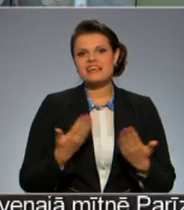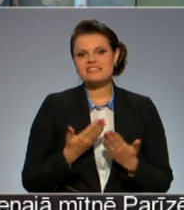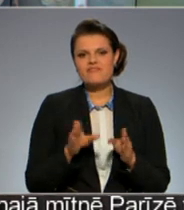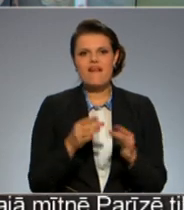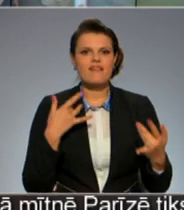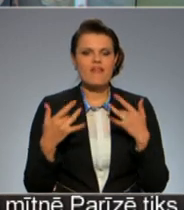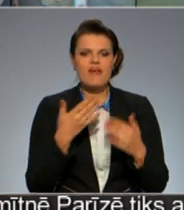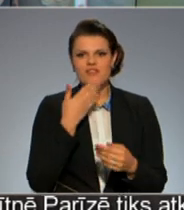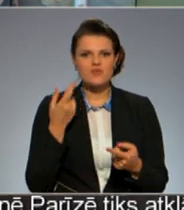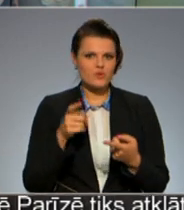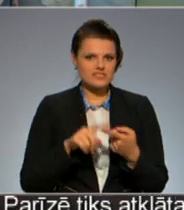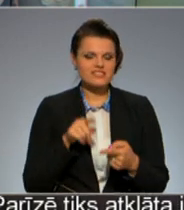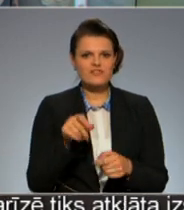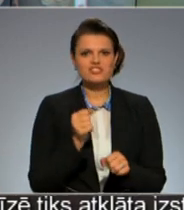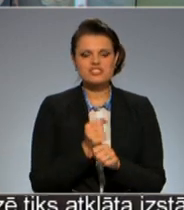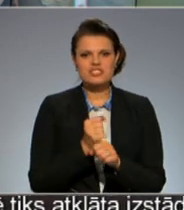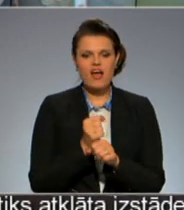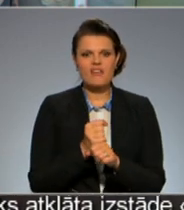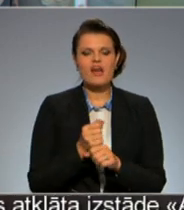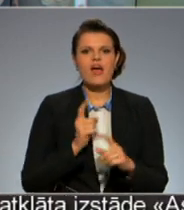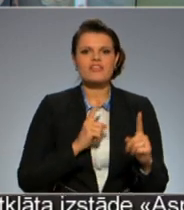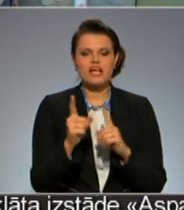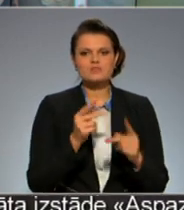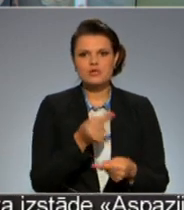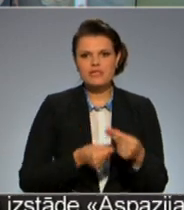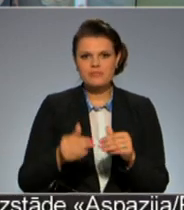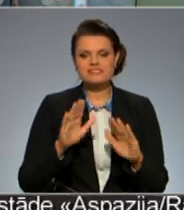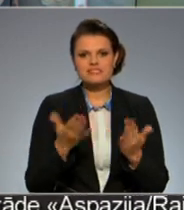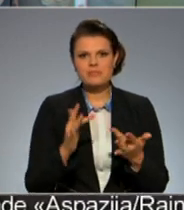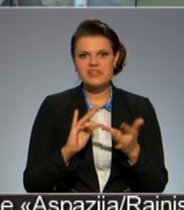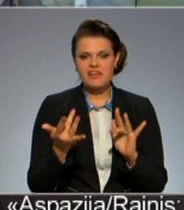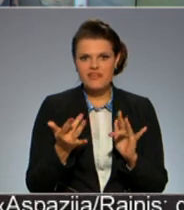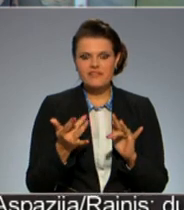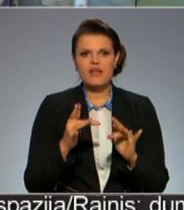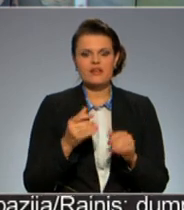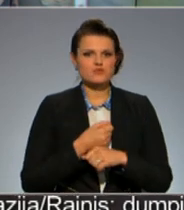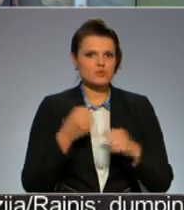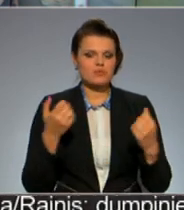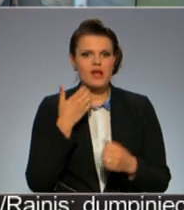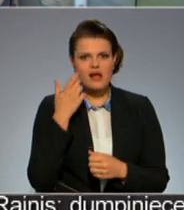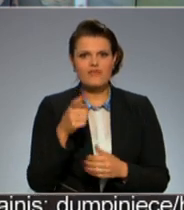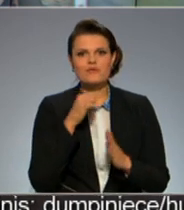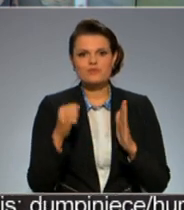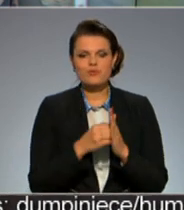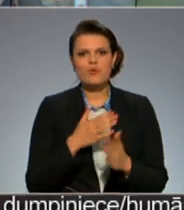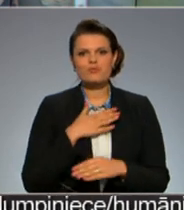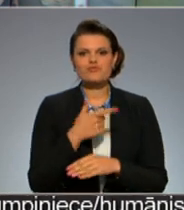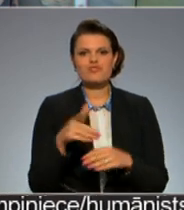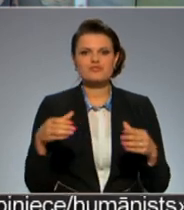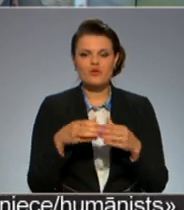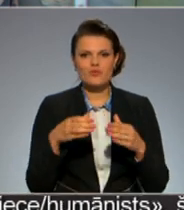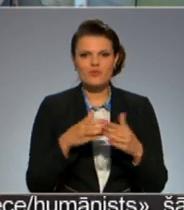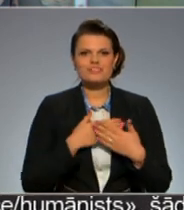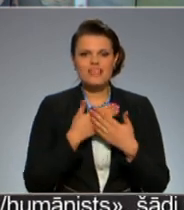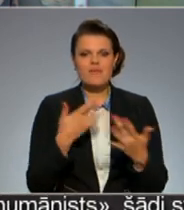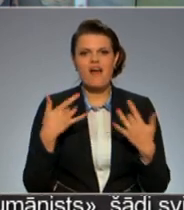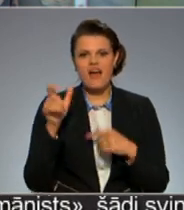teātri nav saistīta viņš strādā loģistikas biznesā taču sociālie tīkli tālain izsakoties uzsprāga kad tajos publiskojām mūsu filmēšanas grupas